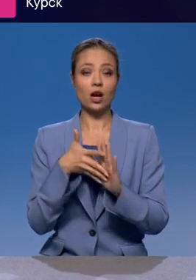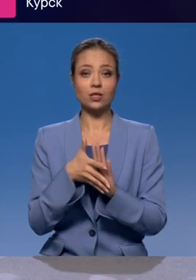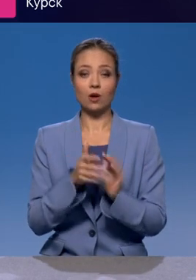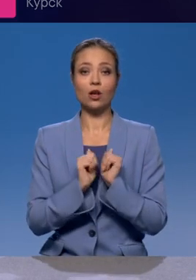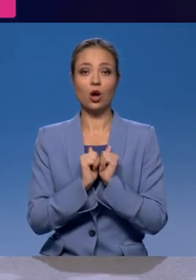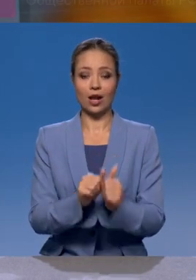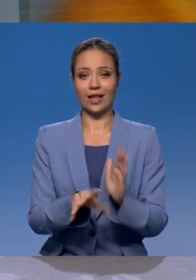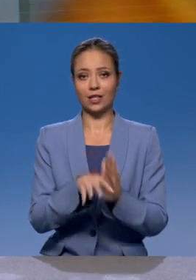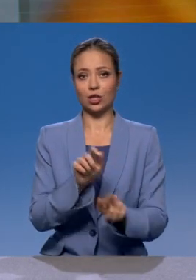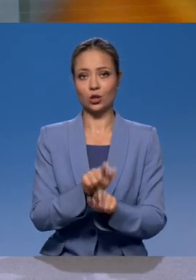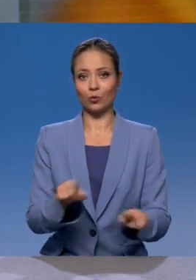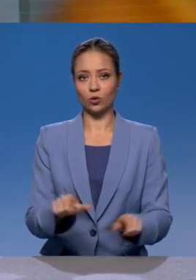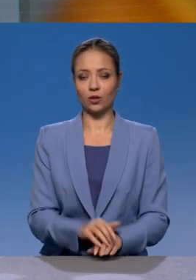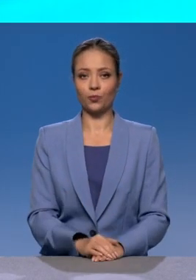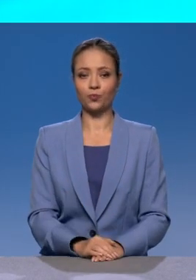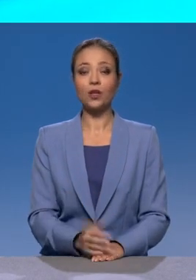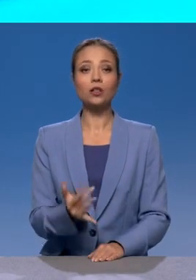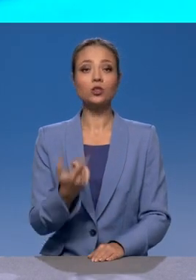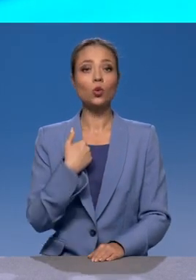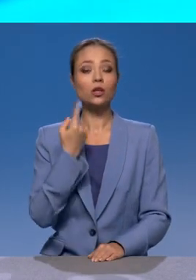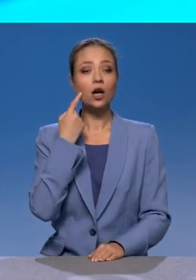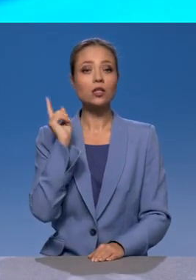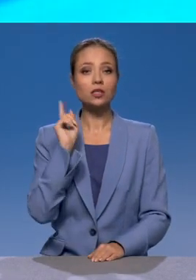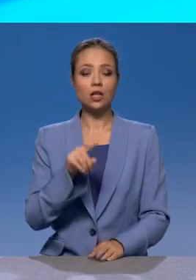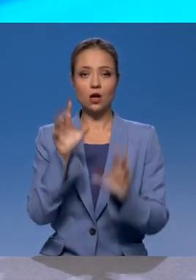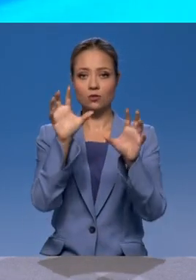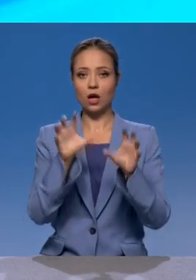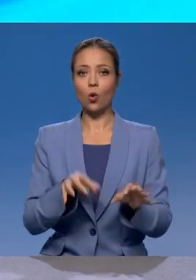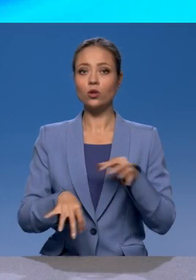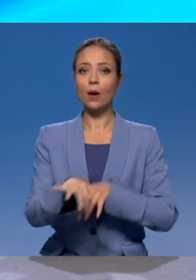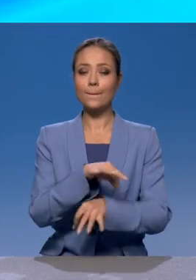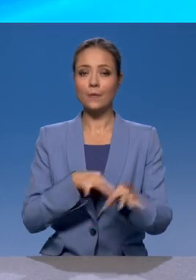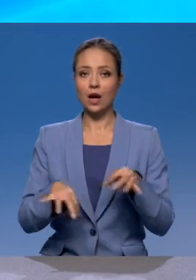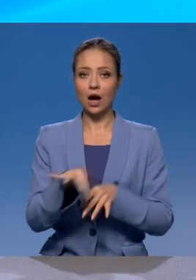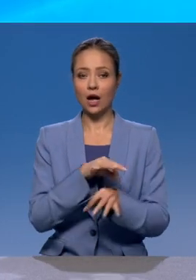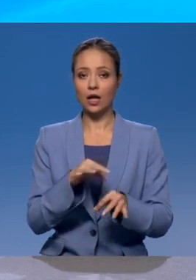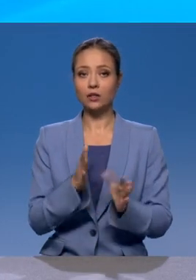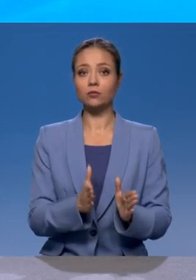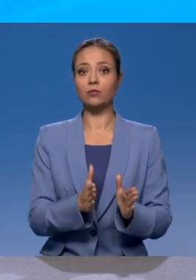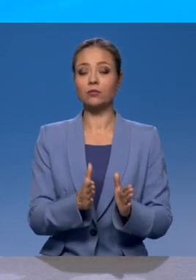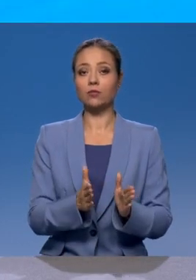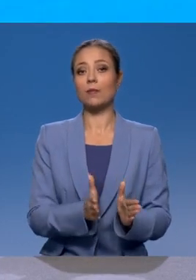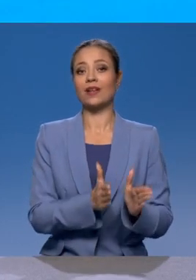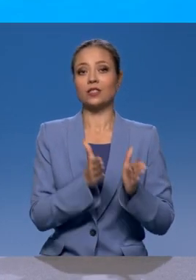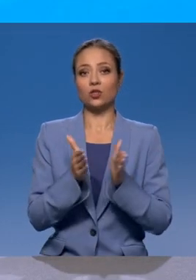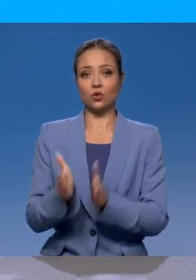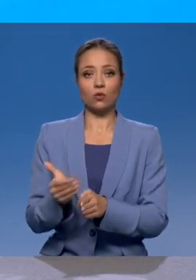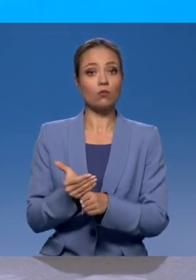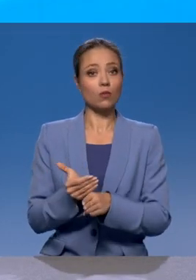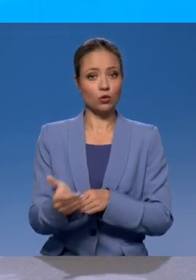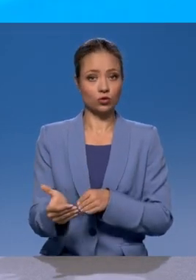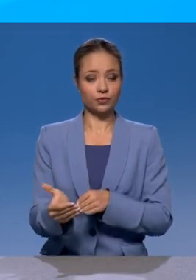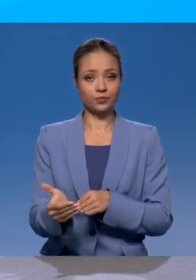коллеги-депутаты. Насколько я знаю, сейчас законопроект был перенесен, его рассмотрение на более позднюю дату.